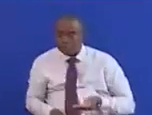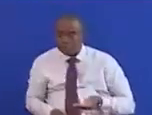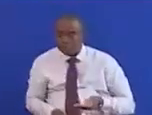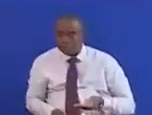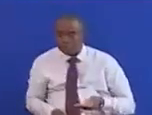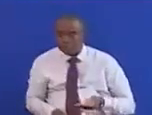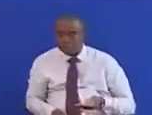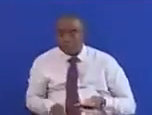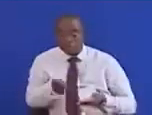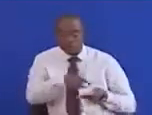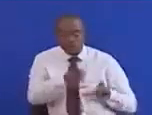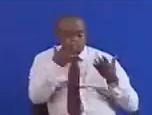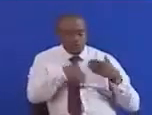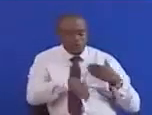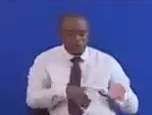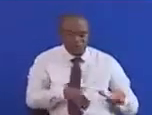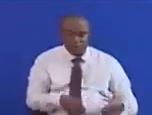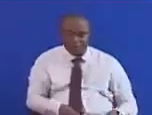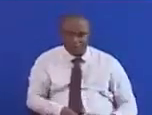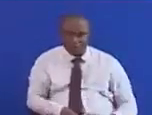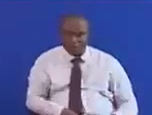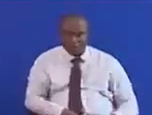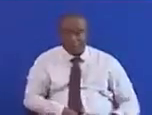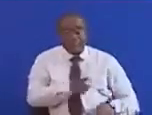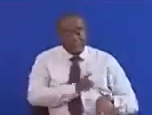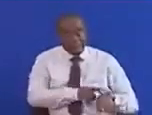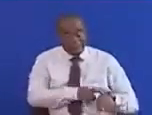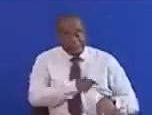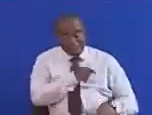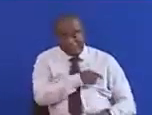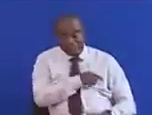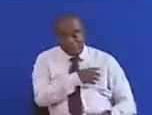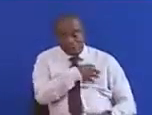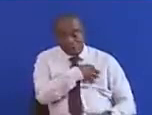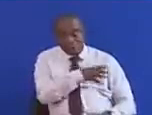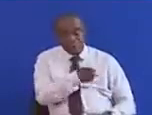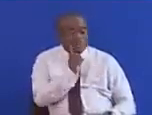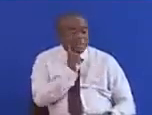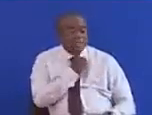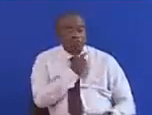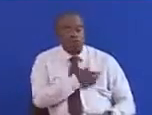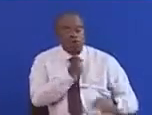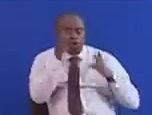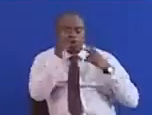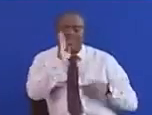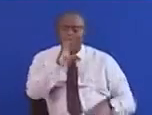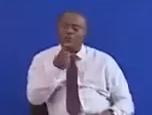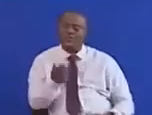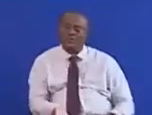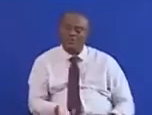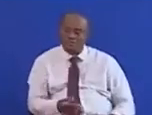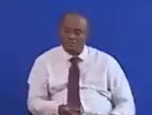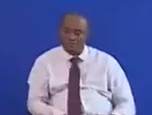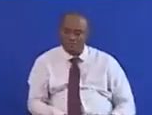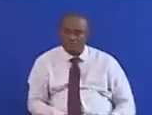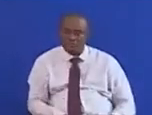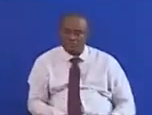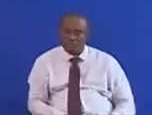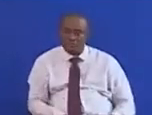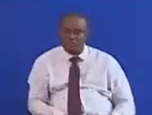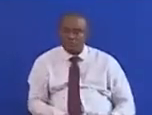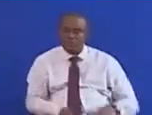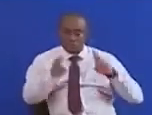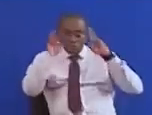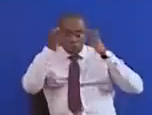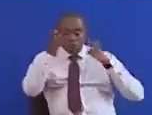na vile vile kwenye vituo vya afya. Wakati Mheshimiwa Waziri anajibu hapo, Mheshimiwa Spika, nataka kujua hoja yako. Kwa hoja yangu